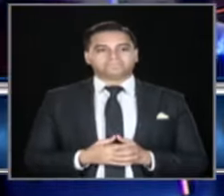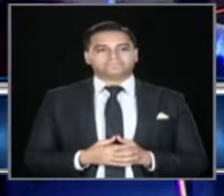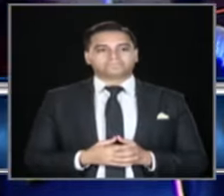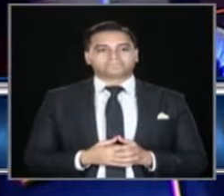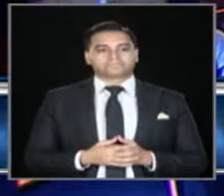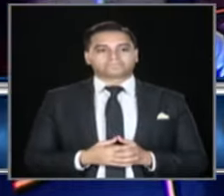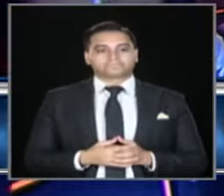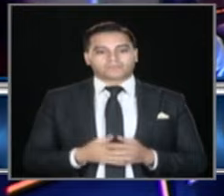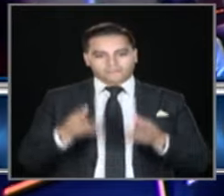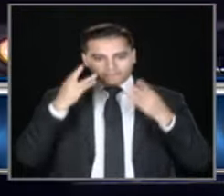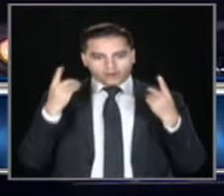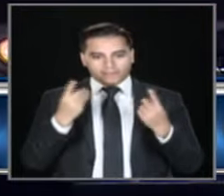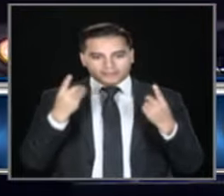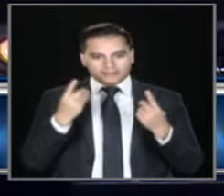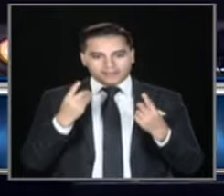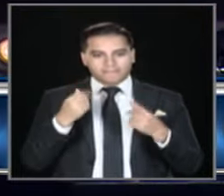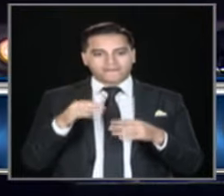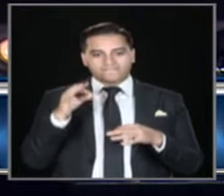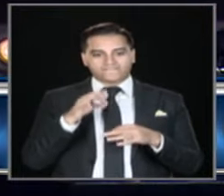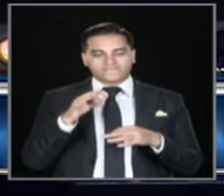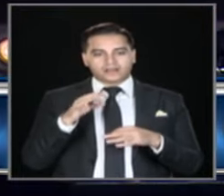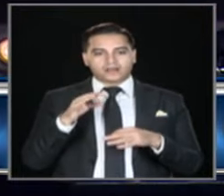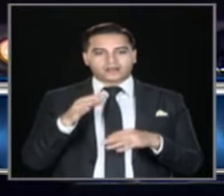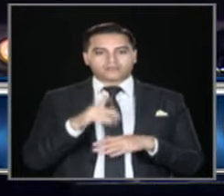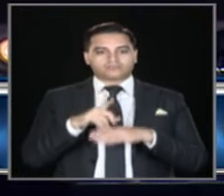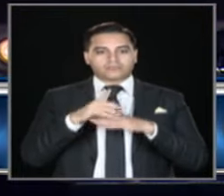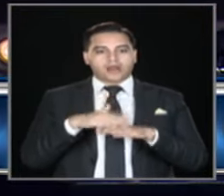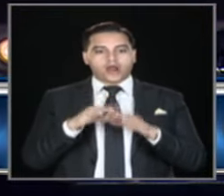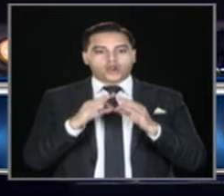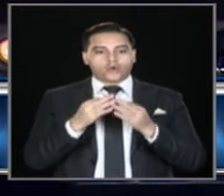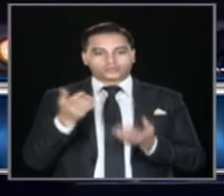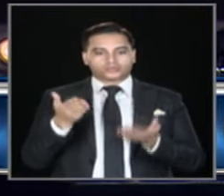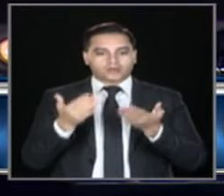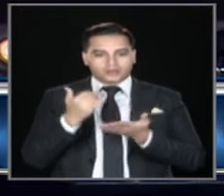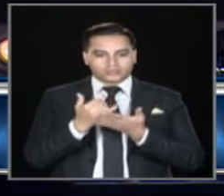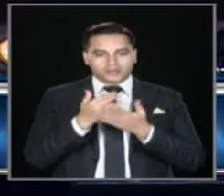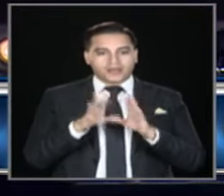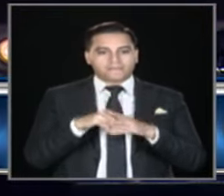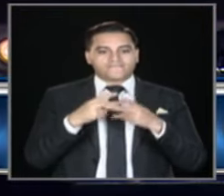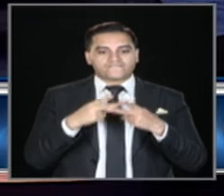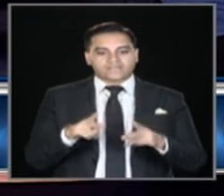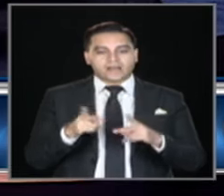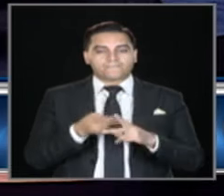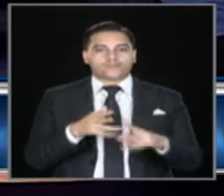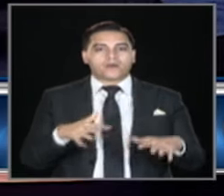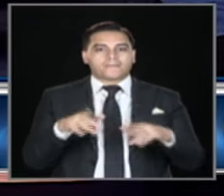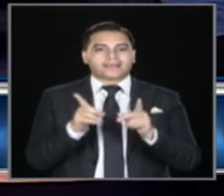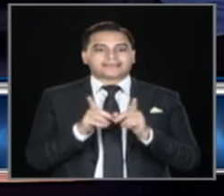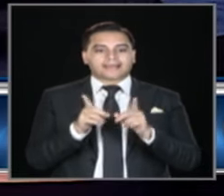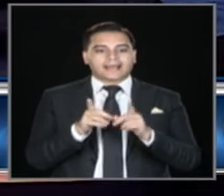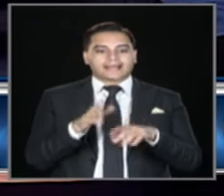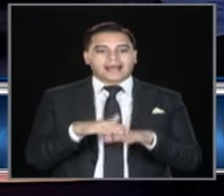التاني معلومات عامه في عهد اي من حكام الاسره العلويه تم اتاح مجمع التحرير